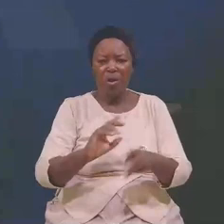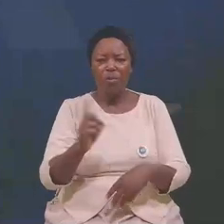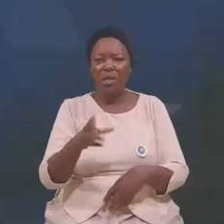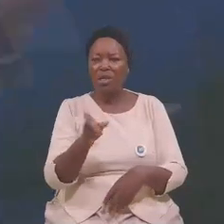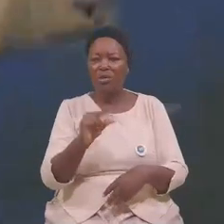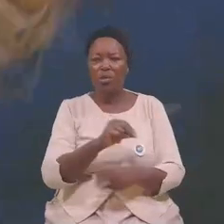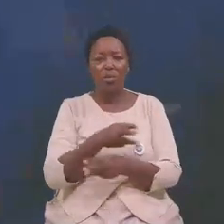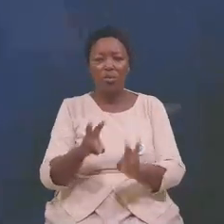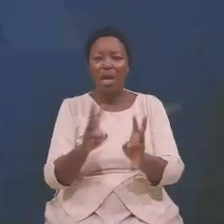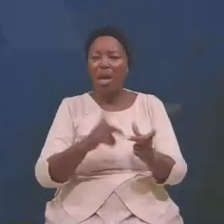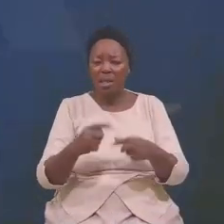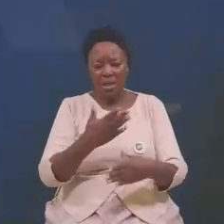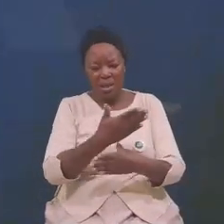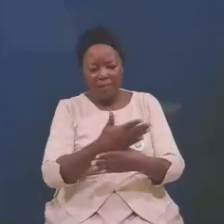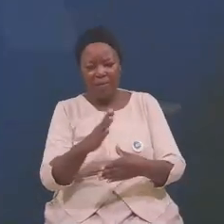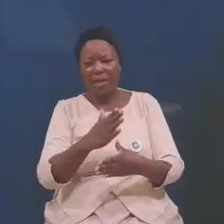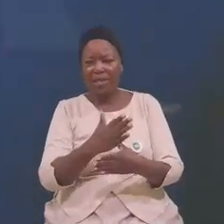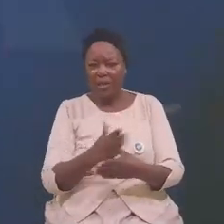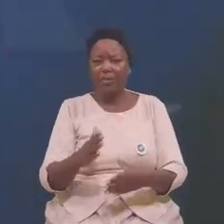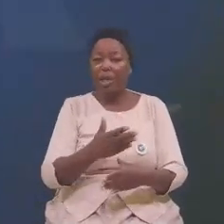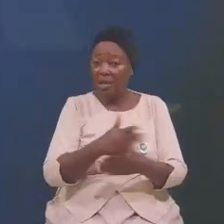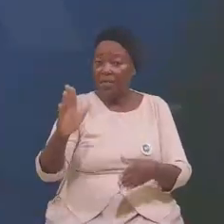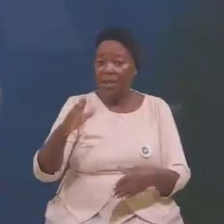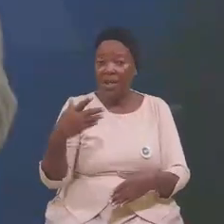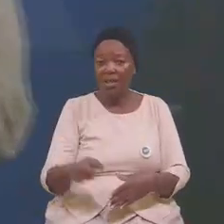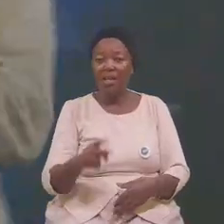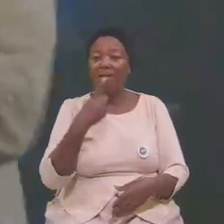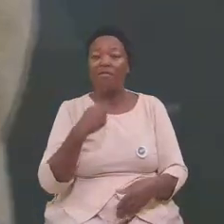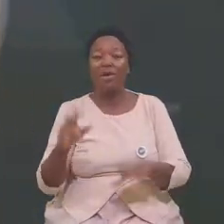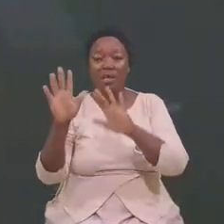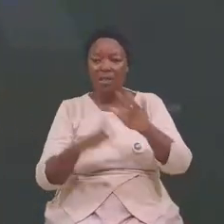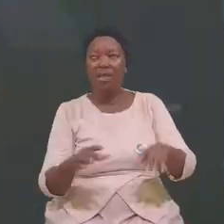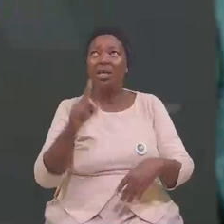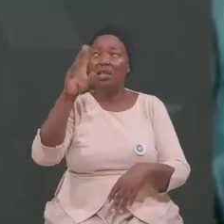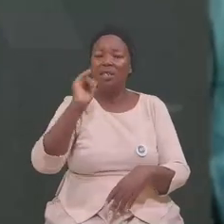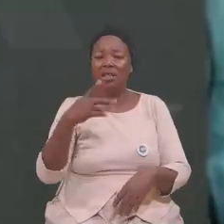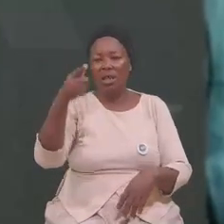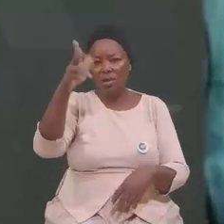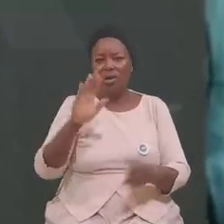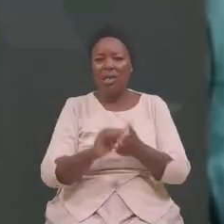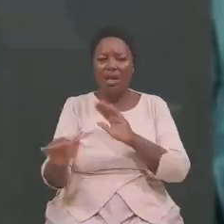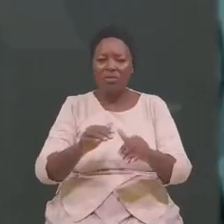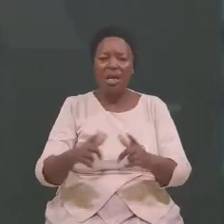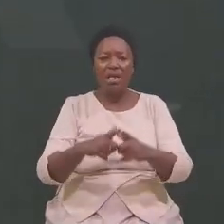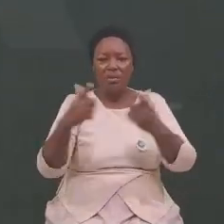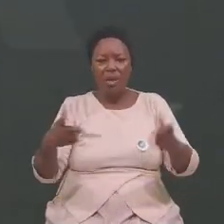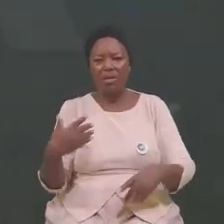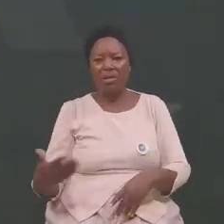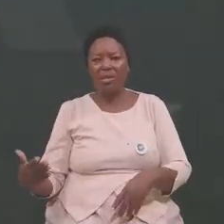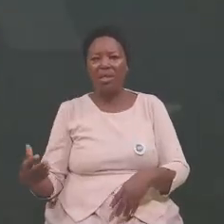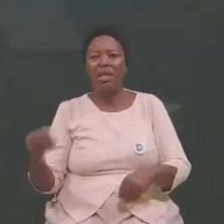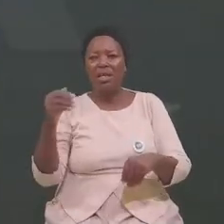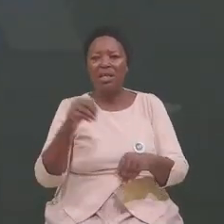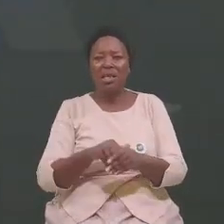chemin et divisant la mer rouge. Il est le Dieu qui fait de grandes choses, donnant